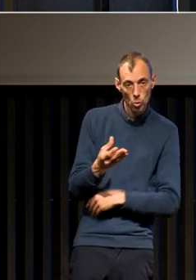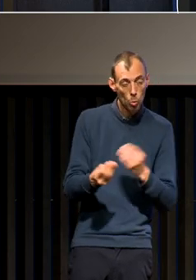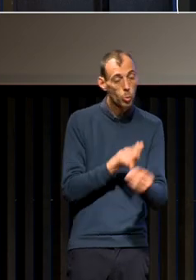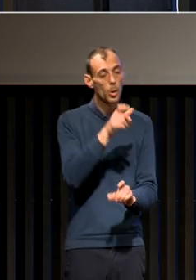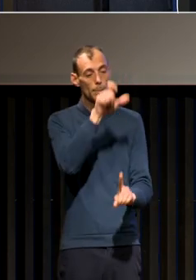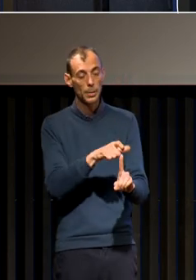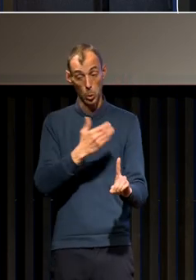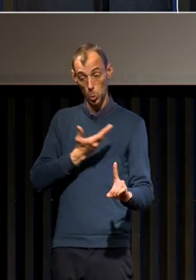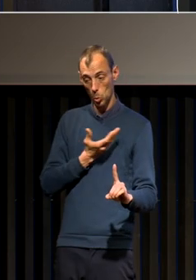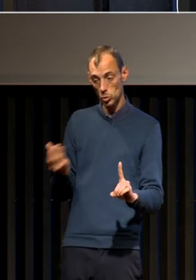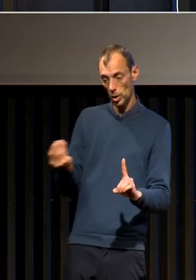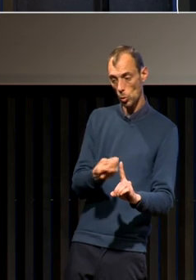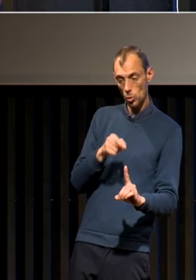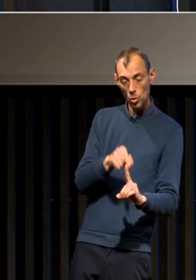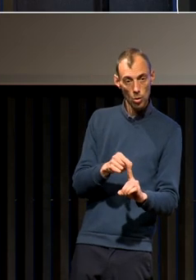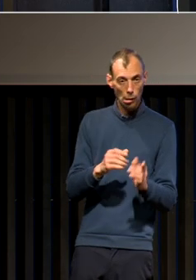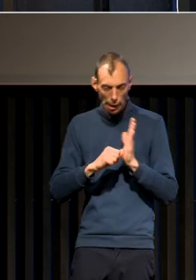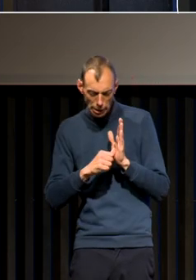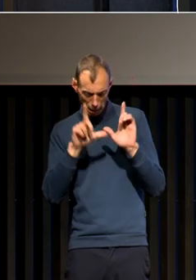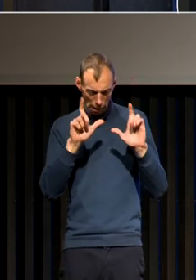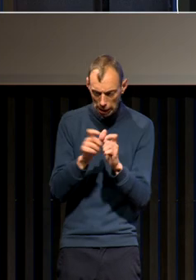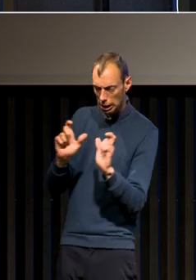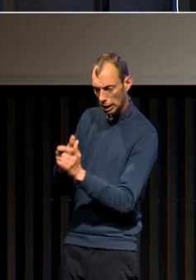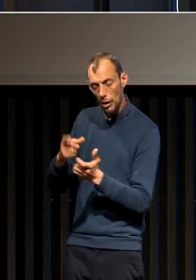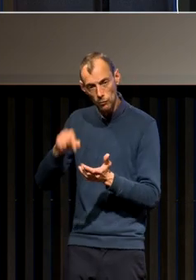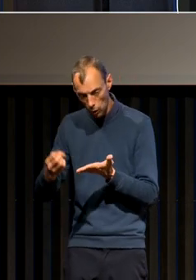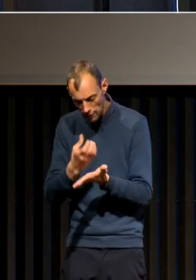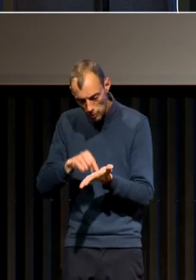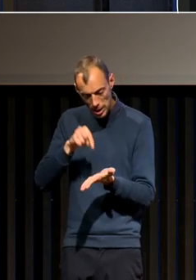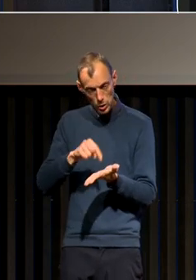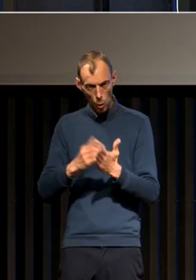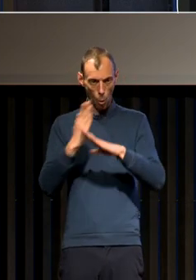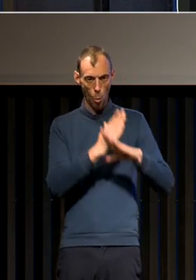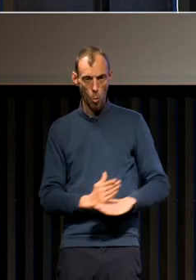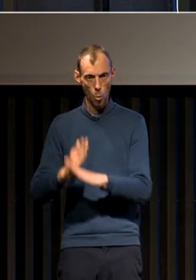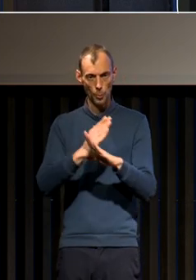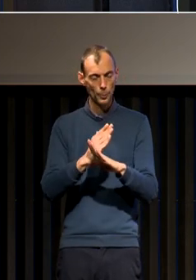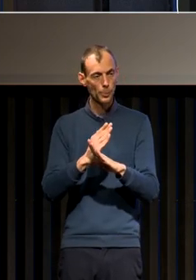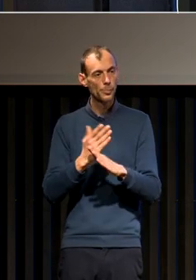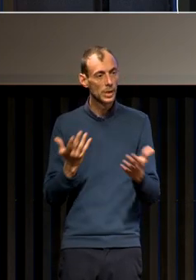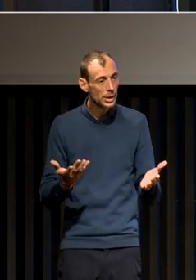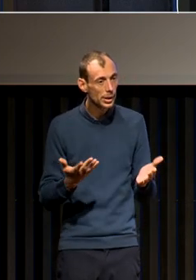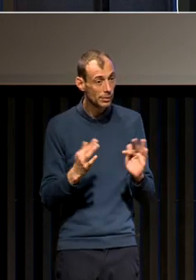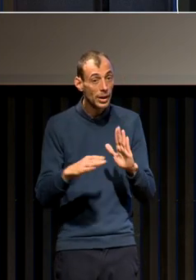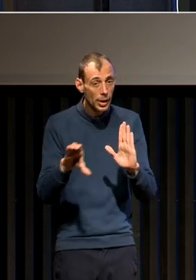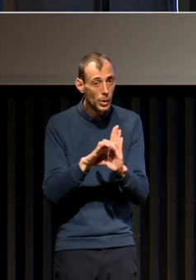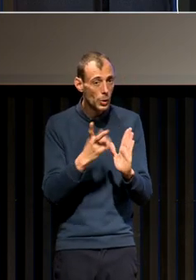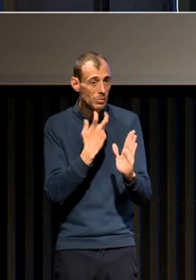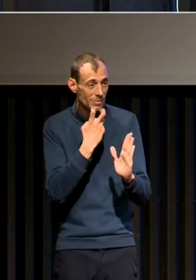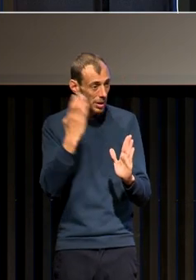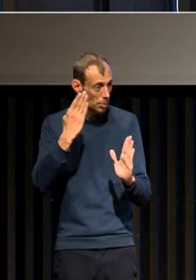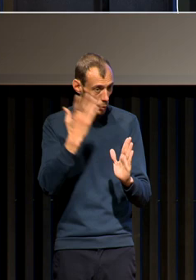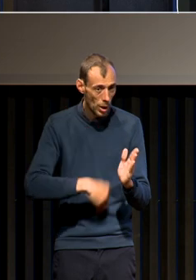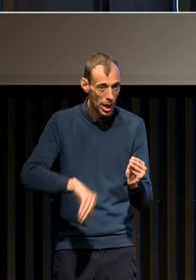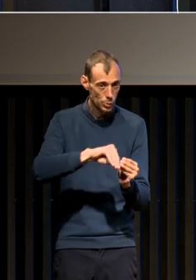reçu. Et ils ont été obligés de rajouter un article au Code civil pour bien préciser cette question d'anonymat. le